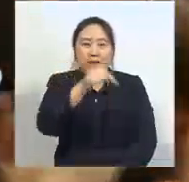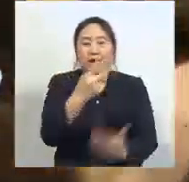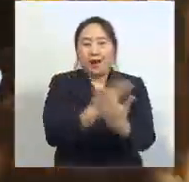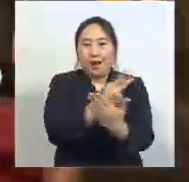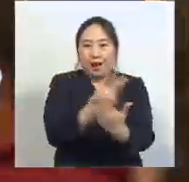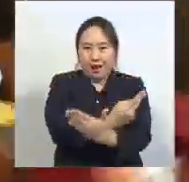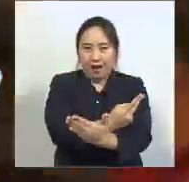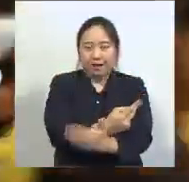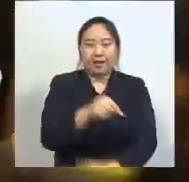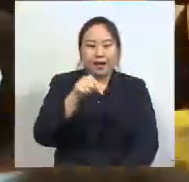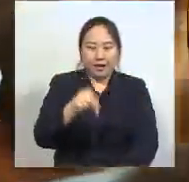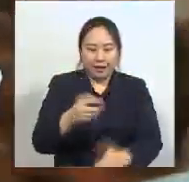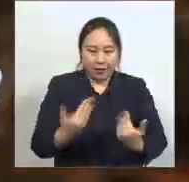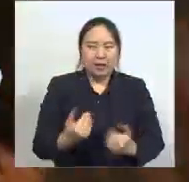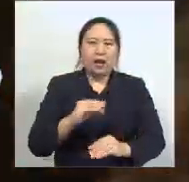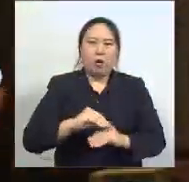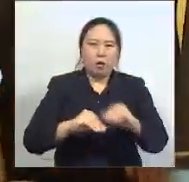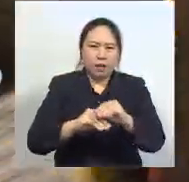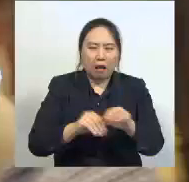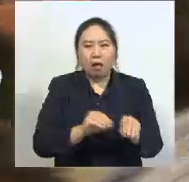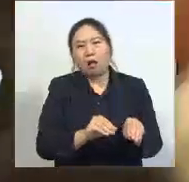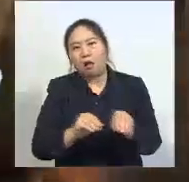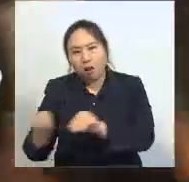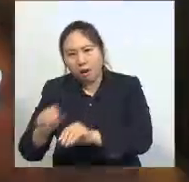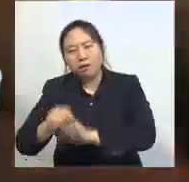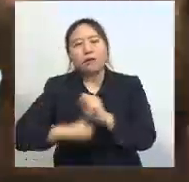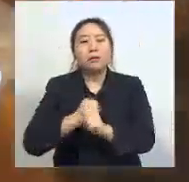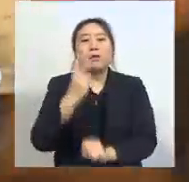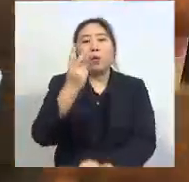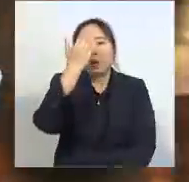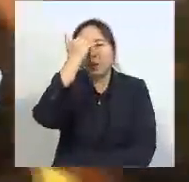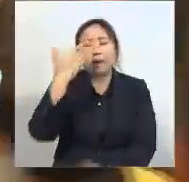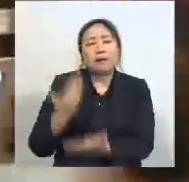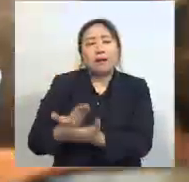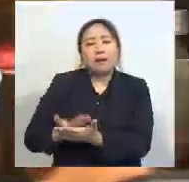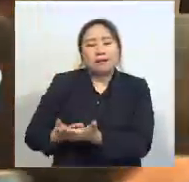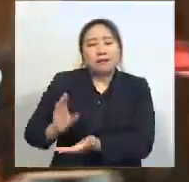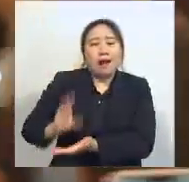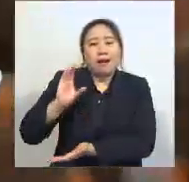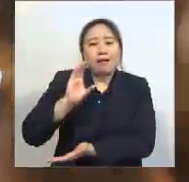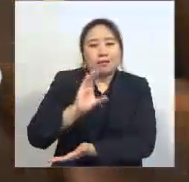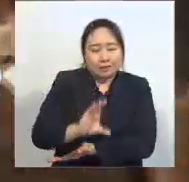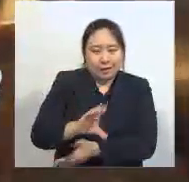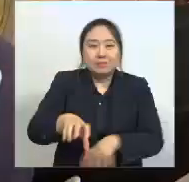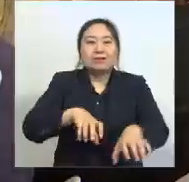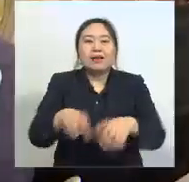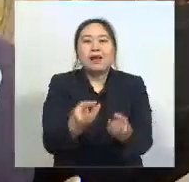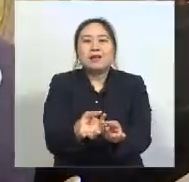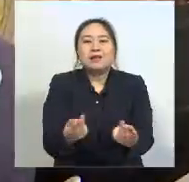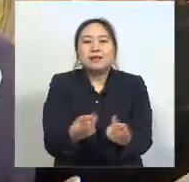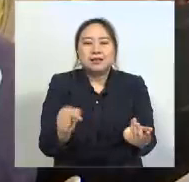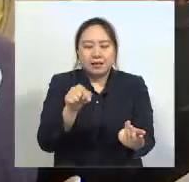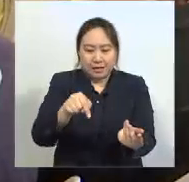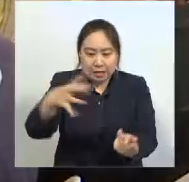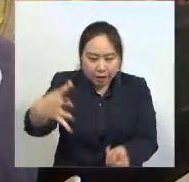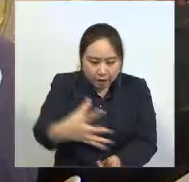เป็นจุดที่การก่อสร้างล่าช้าไปประมาณ2ปีเนื่องจากกรอบวงเงินค่าจัดกรรมสิทธิ์ที่ดินนะคะเพื่อใช้ใน